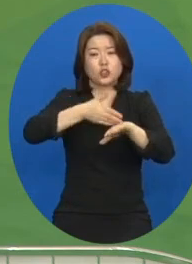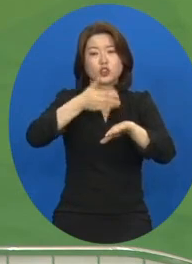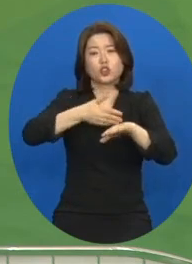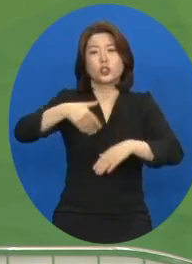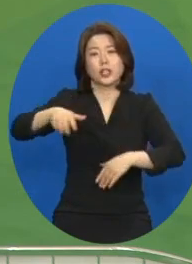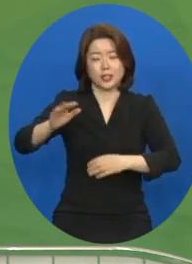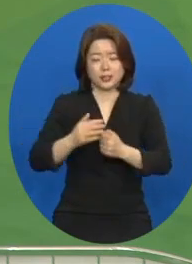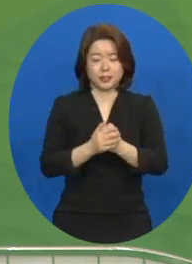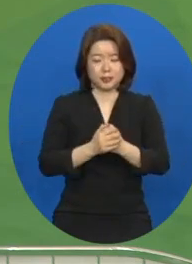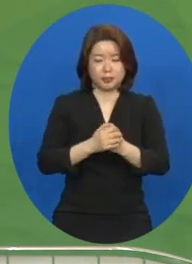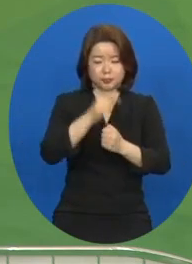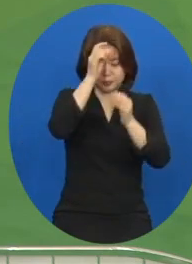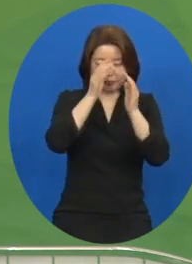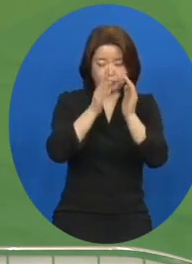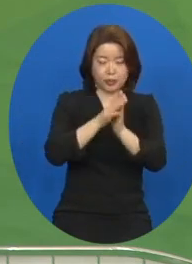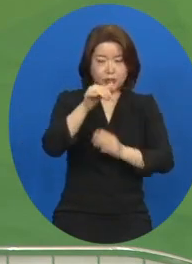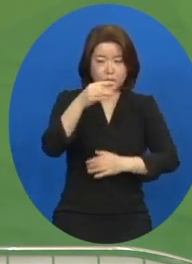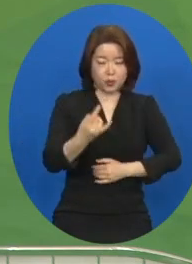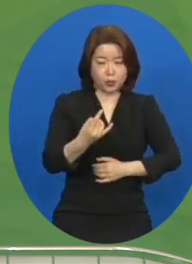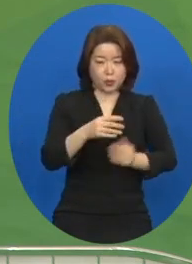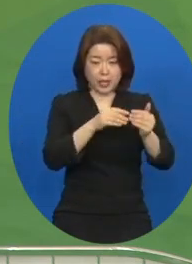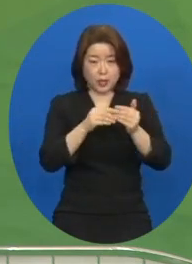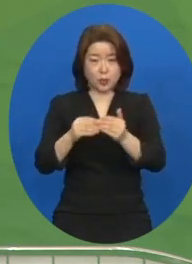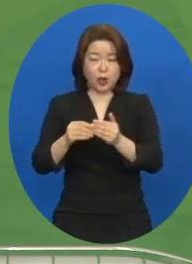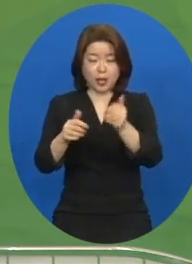기도회를 인도하시는 목사님, 부목사님이